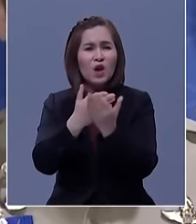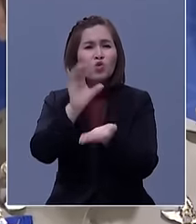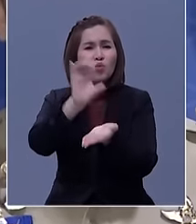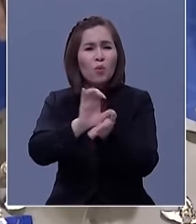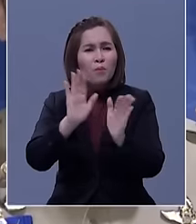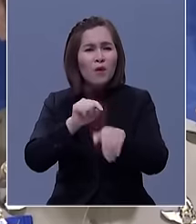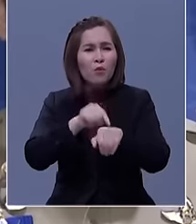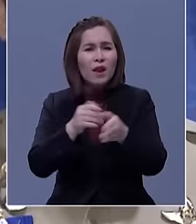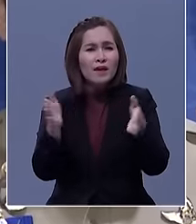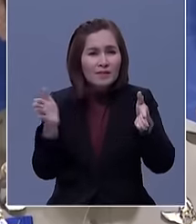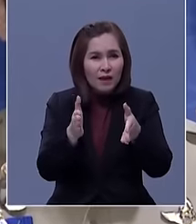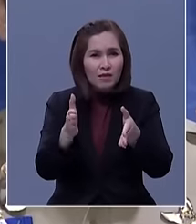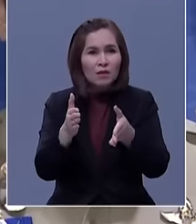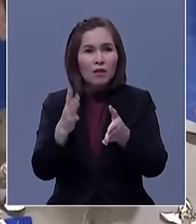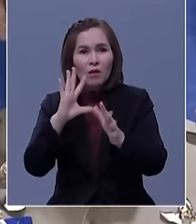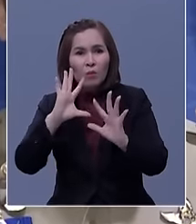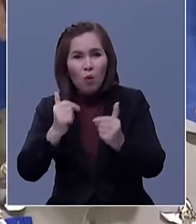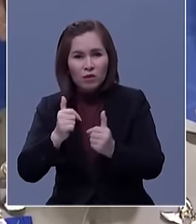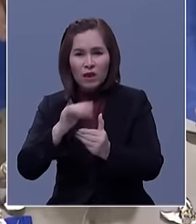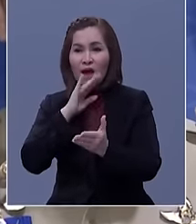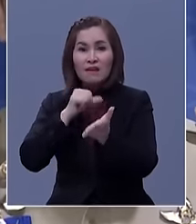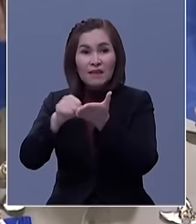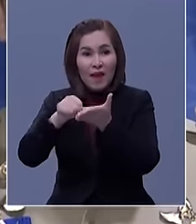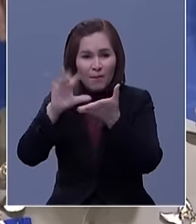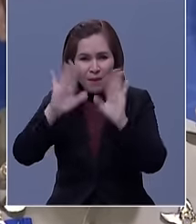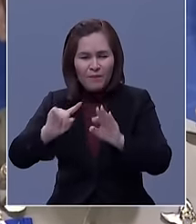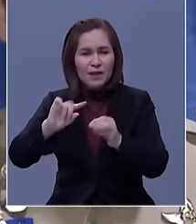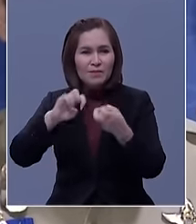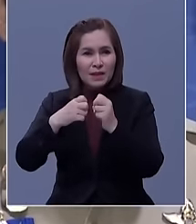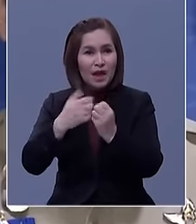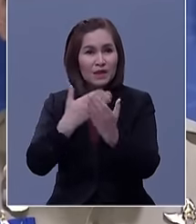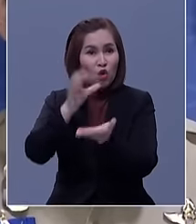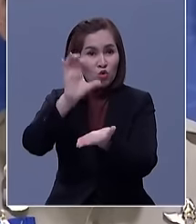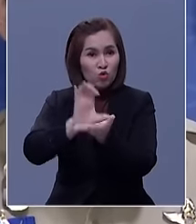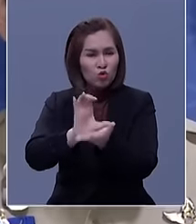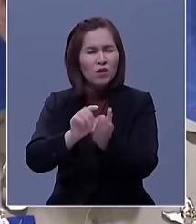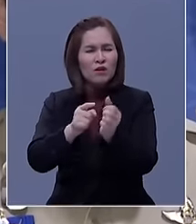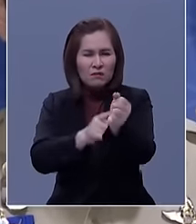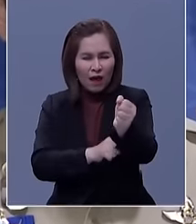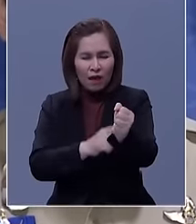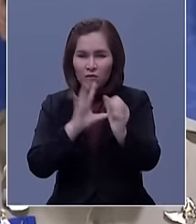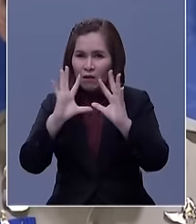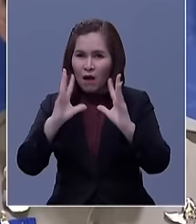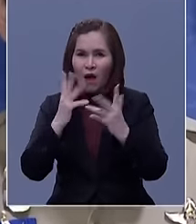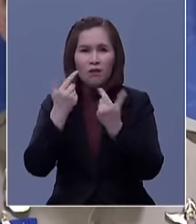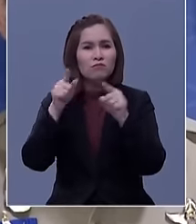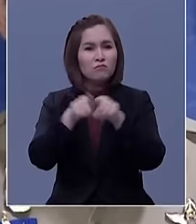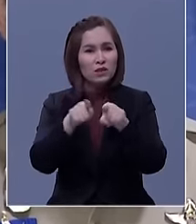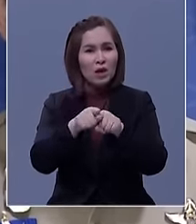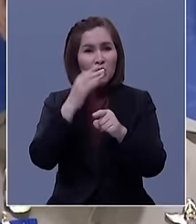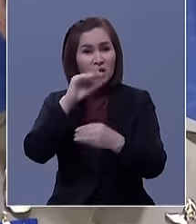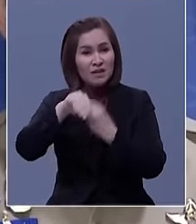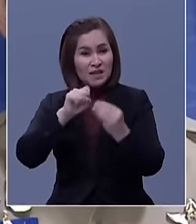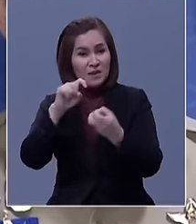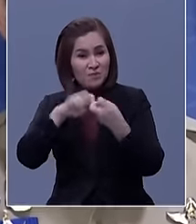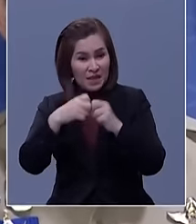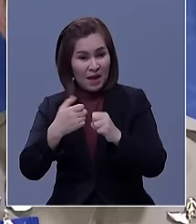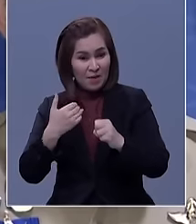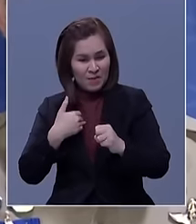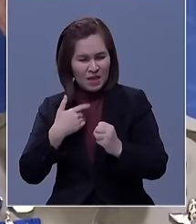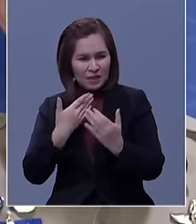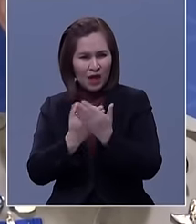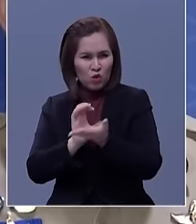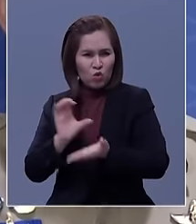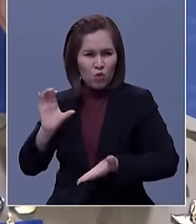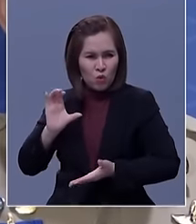เนี่ยแก้ไปแก้มาเดี๋ยวเงินทุนระยะยาวเอยากจะไหลไปด้วยนะครับเพราะว่าเศรษฐกิจมันมีปัญหาเนี่ยคนที่เขาจะมาลงทุนในประเทศเราระะยาวๆ